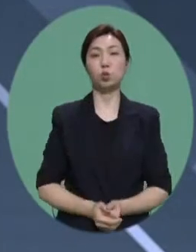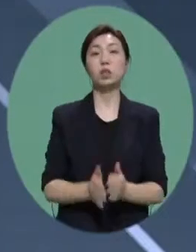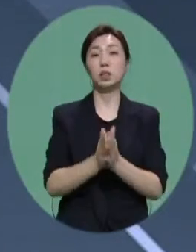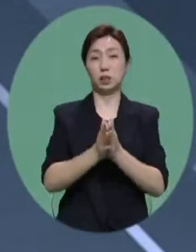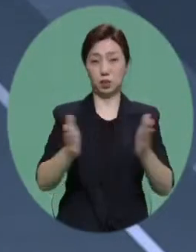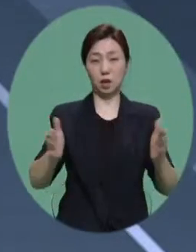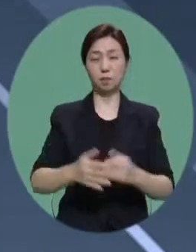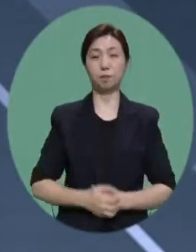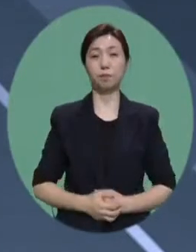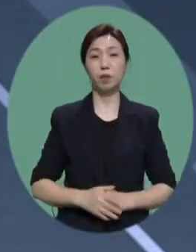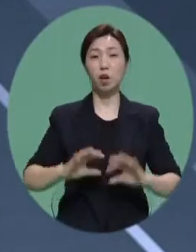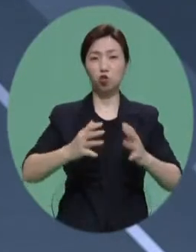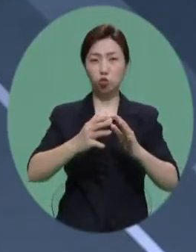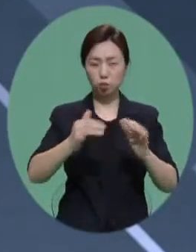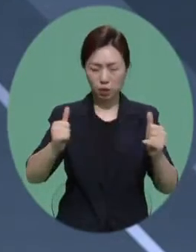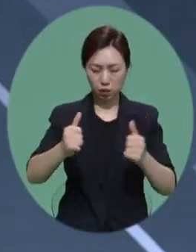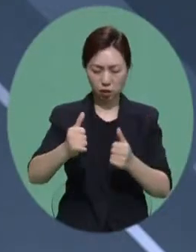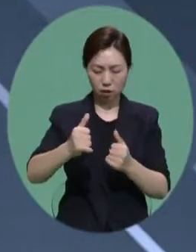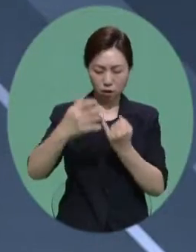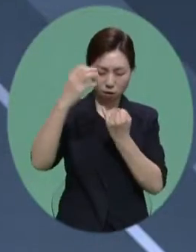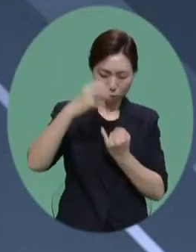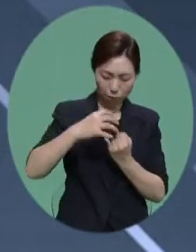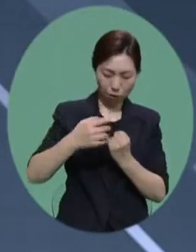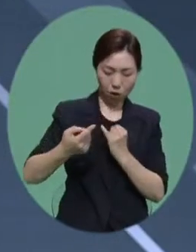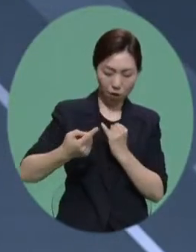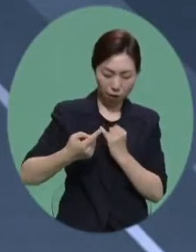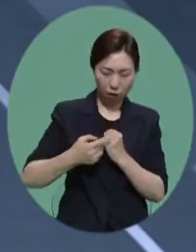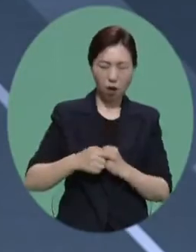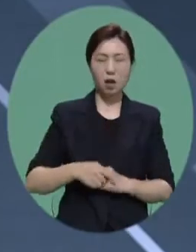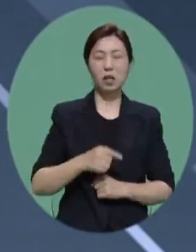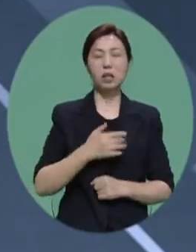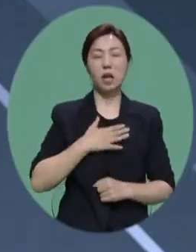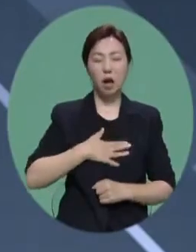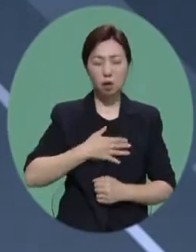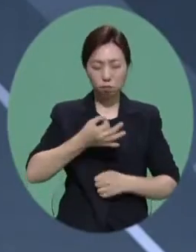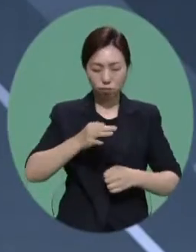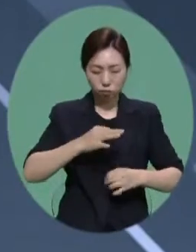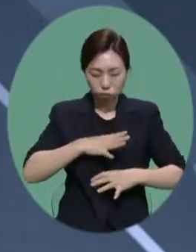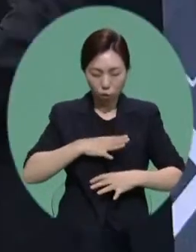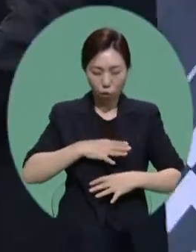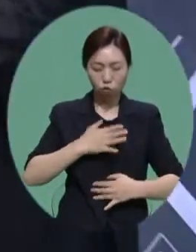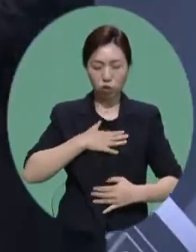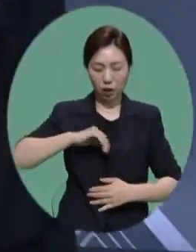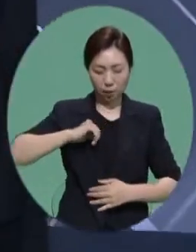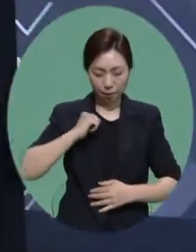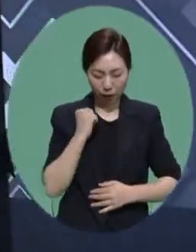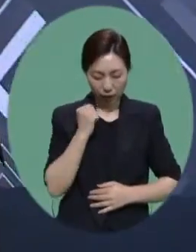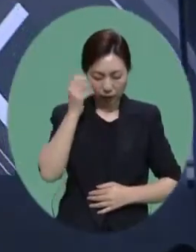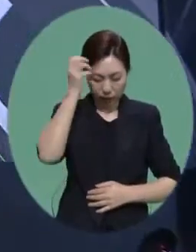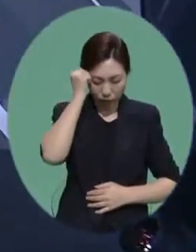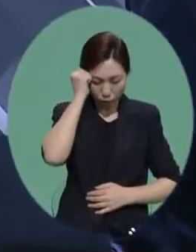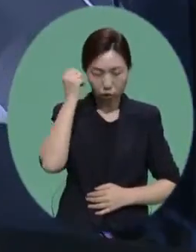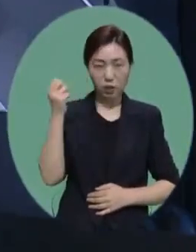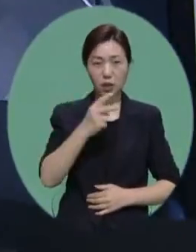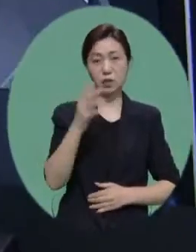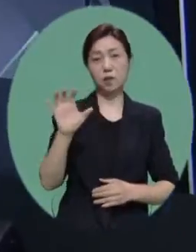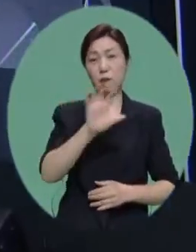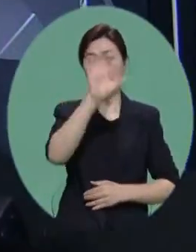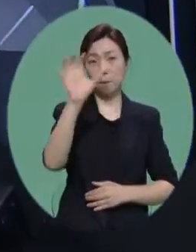국민들의 해초 리의 무서움을 알고 앞으로 이런 일 더 이상 발생하지 않도록 하도록 하겠습니다